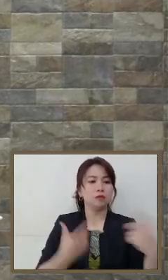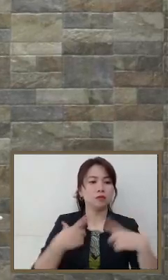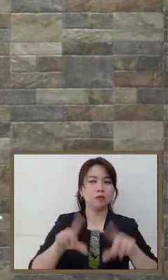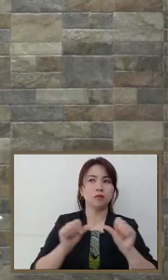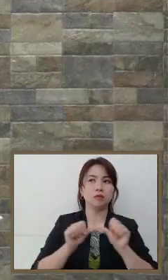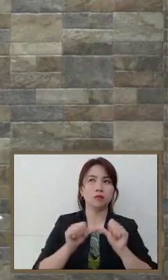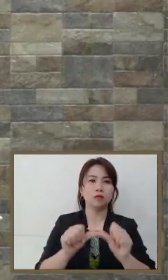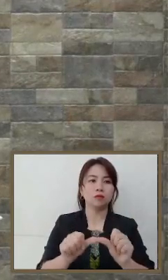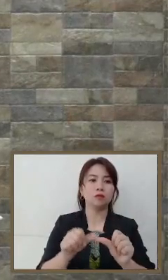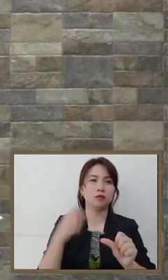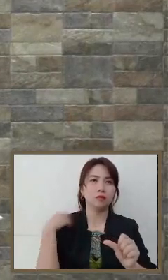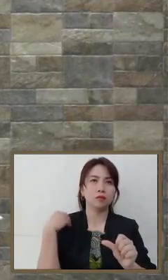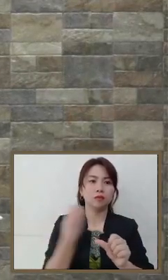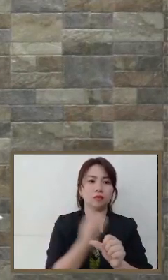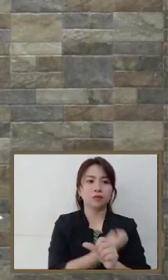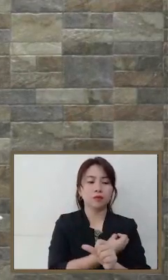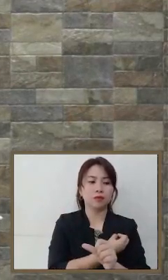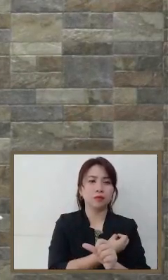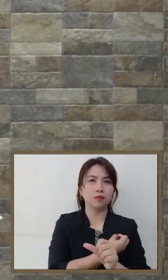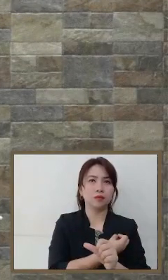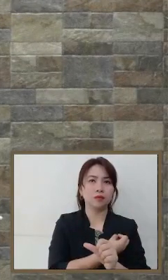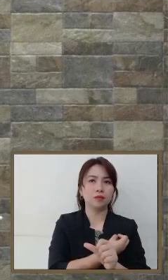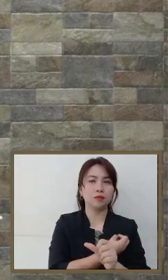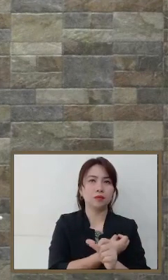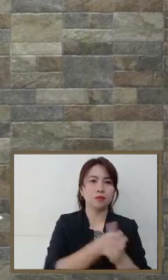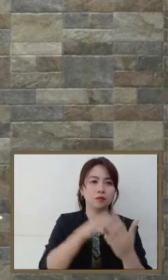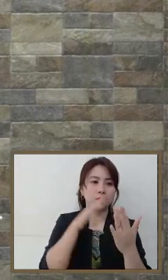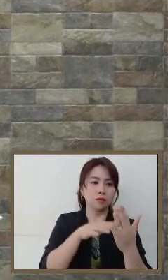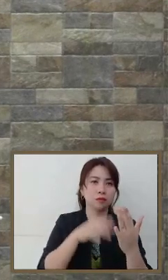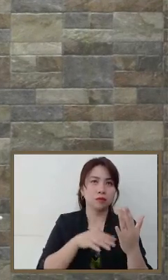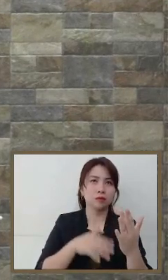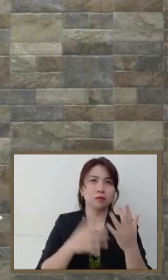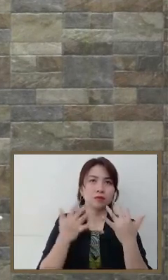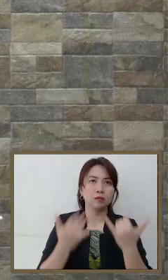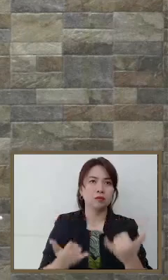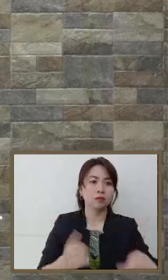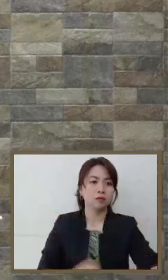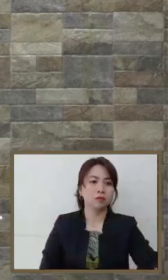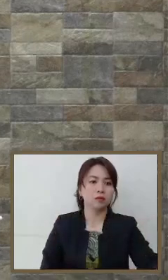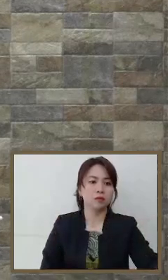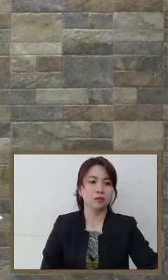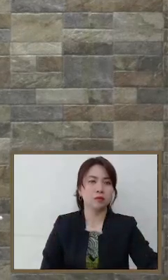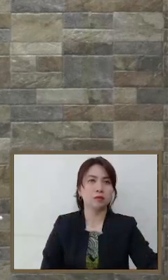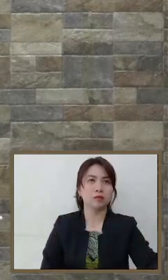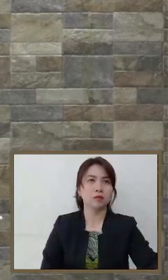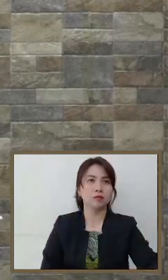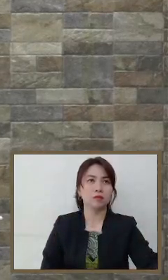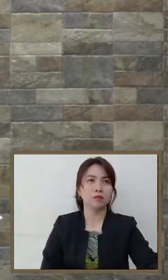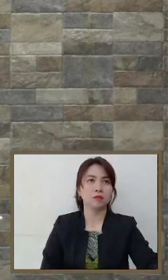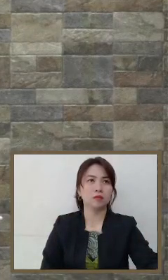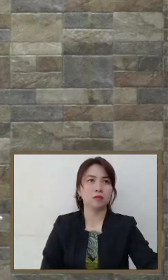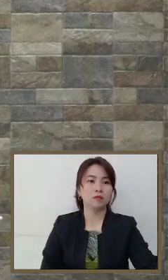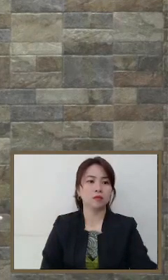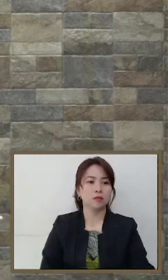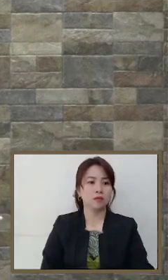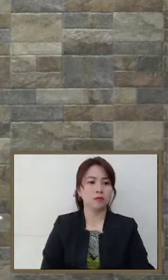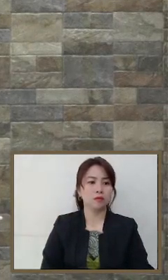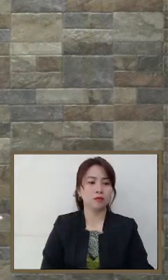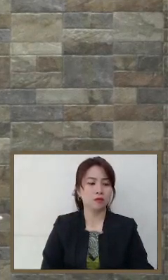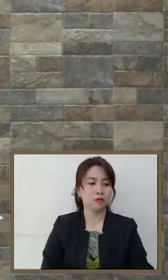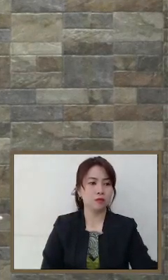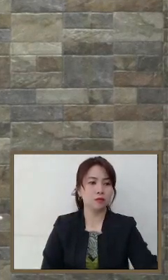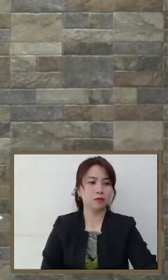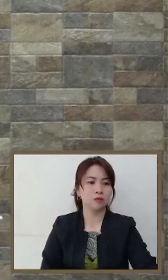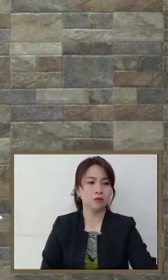putting yourself in the very nature of God bagamat nakaraan for I think to consecutive Wednesday po na hindi po ito